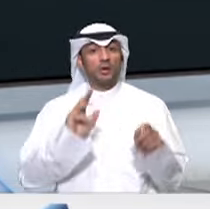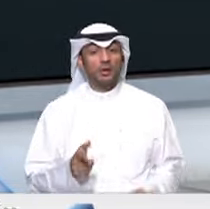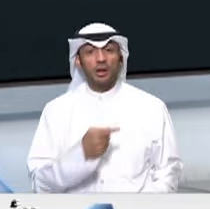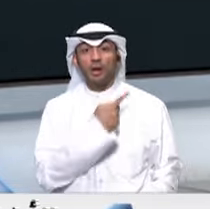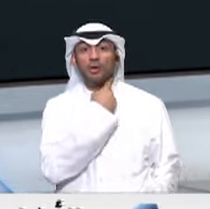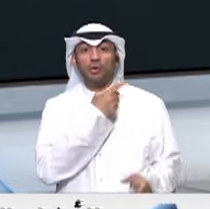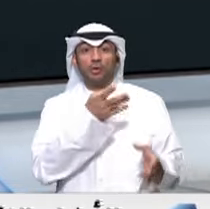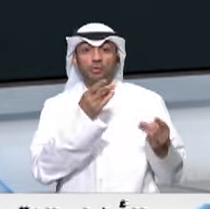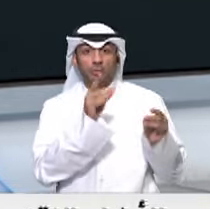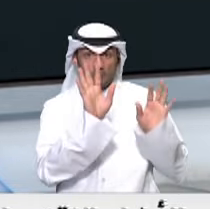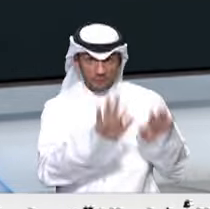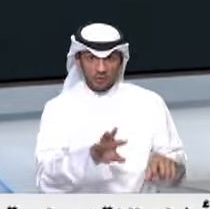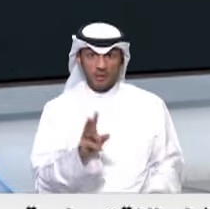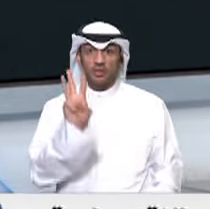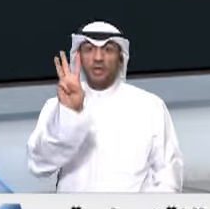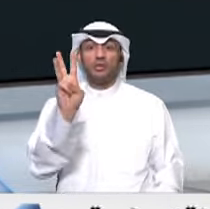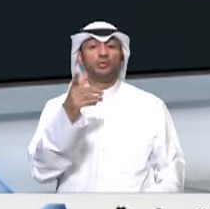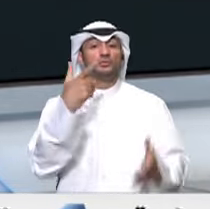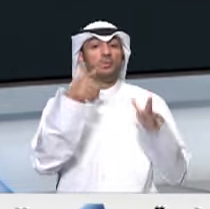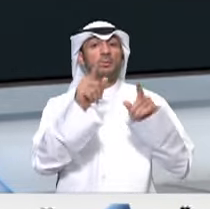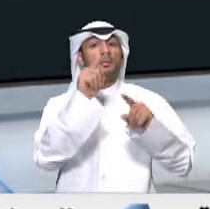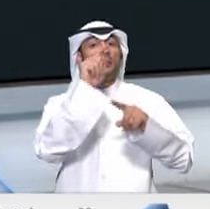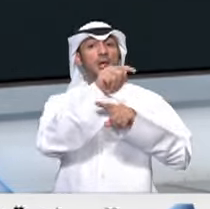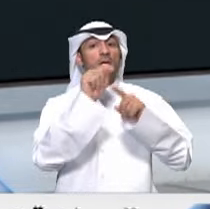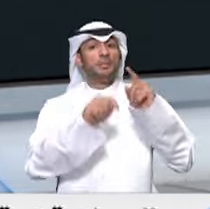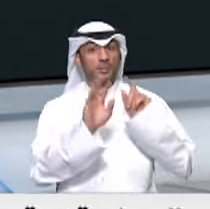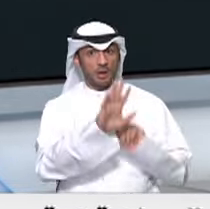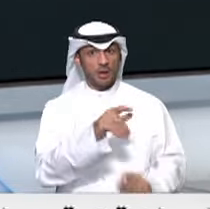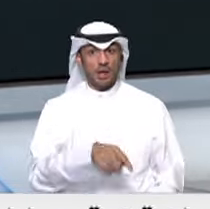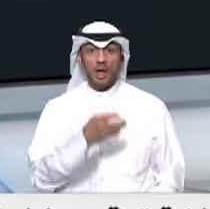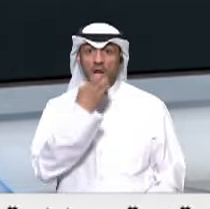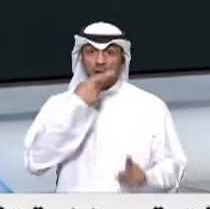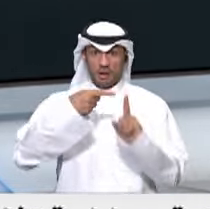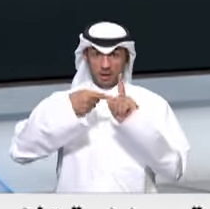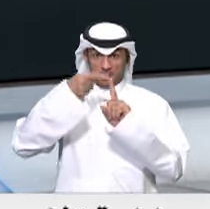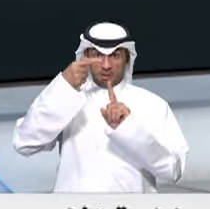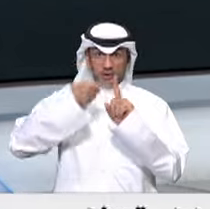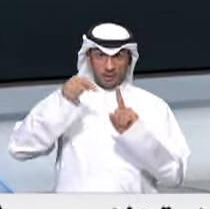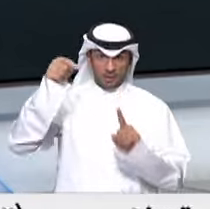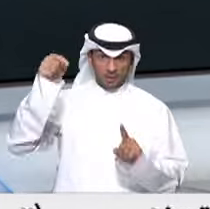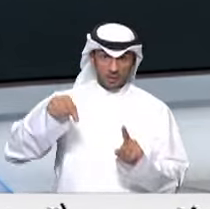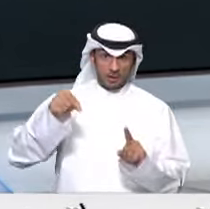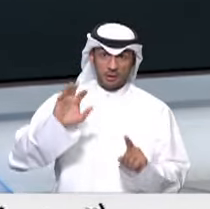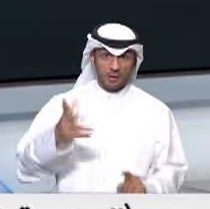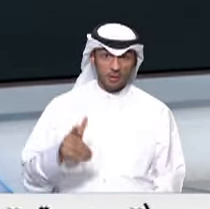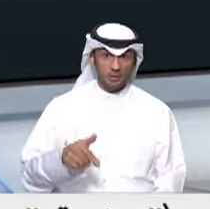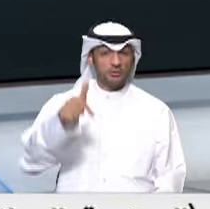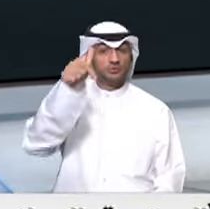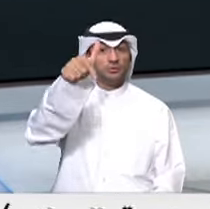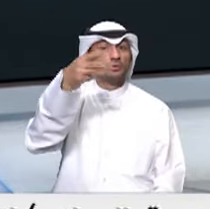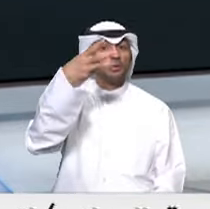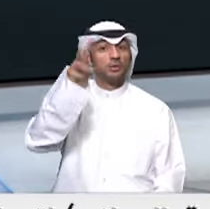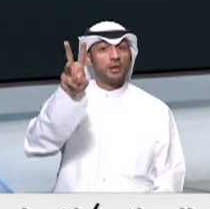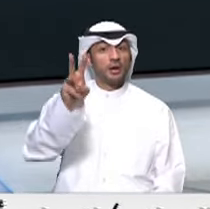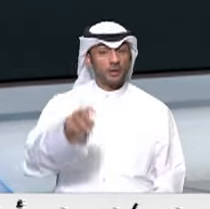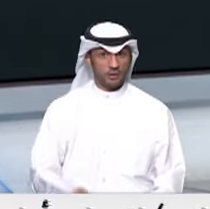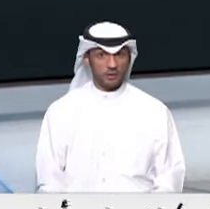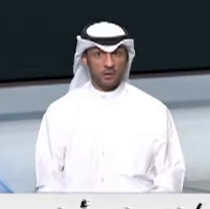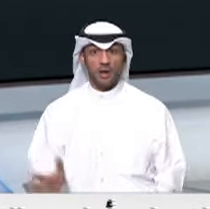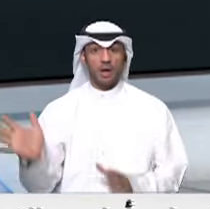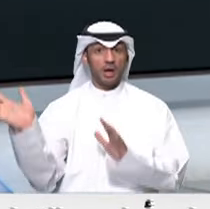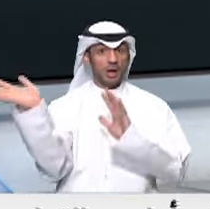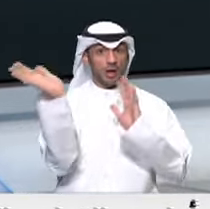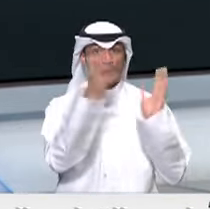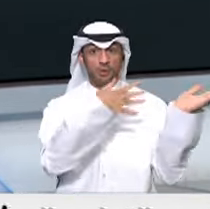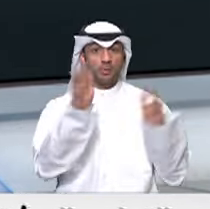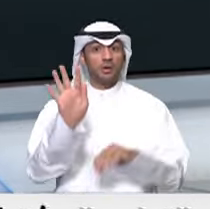نسبة رطوبة 73%، درجة الحرارة الحالية في مدينة الكويت وضواحيها 36 درجة مئوية، الرياح